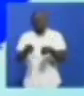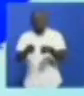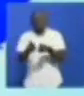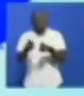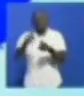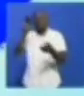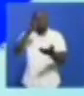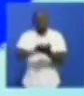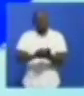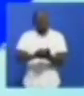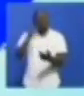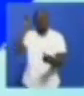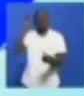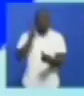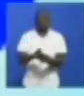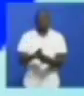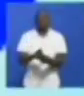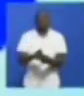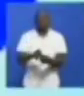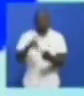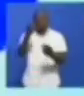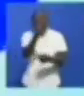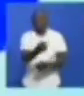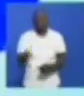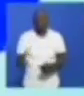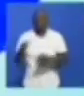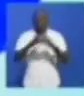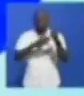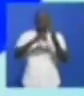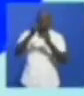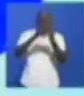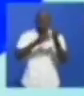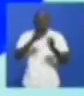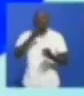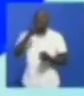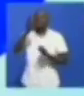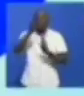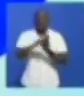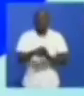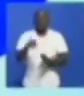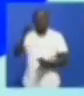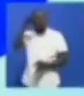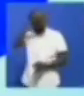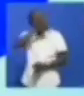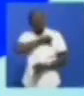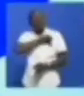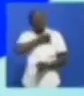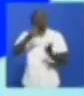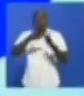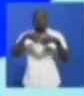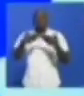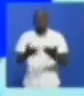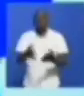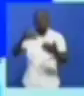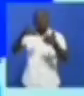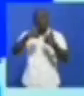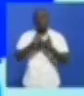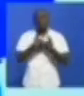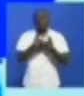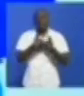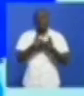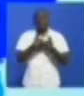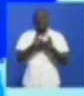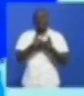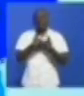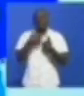du confort thermique. Cependant, ce type de construction est-il vraiment avantageux? Et comment se procurer